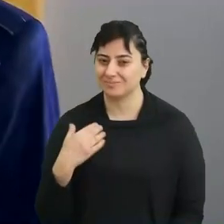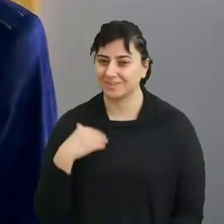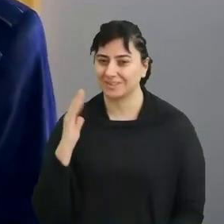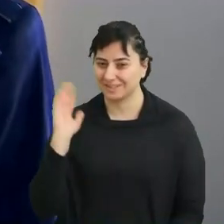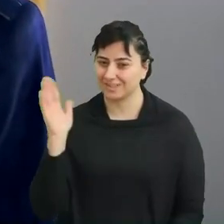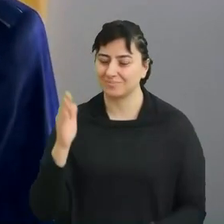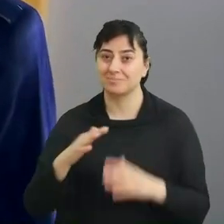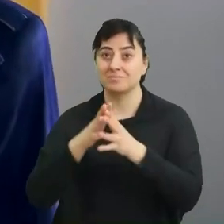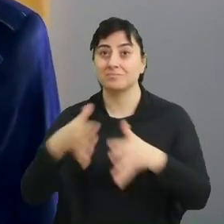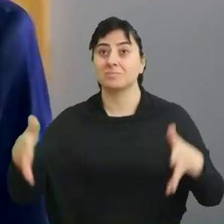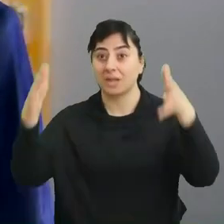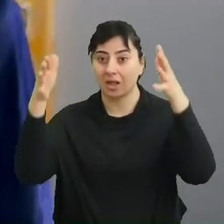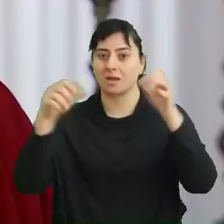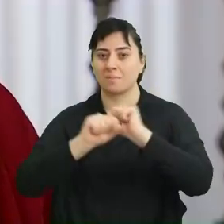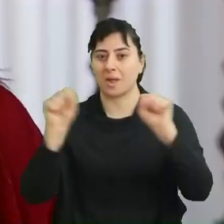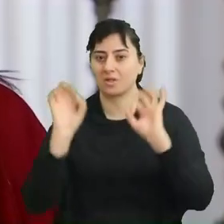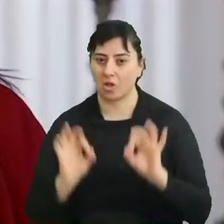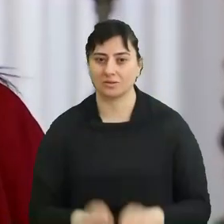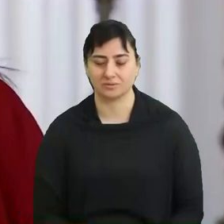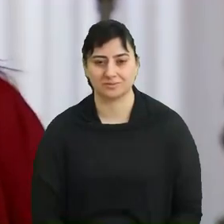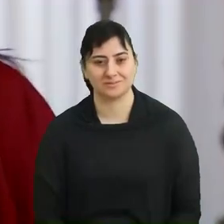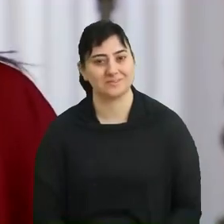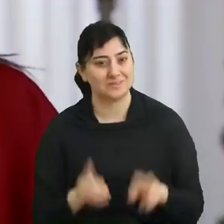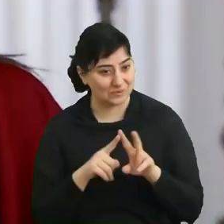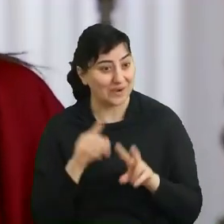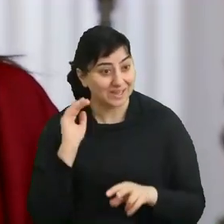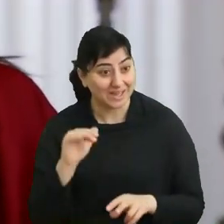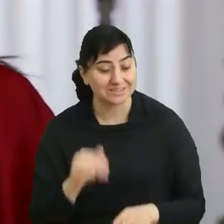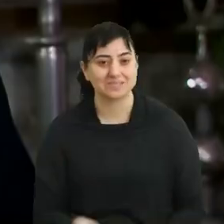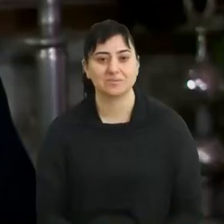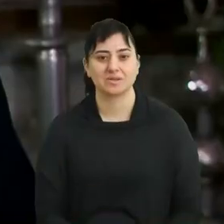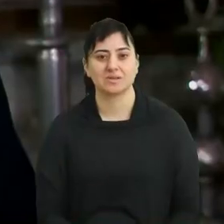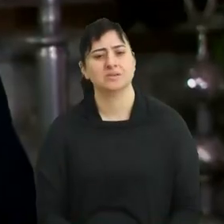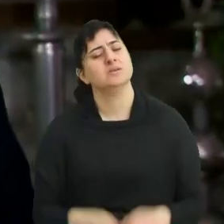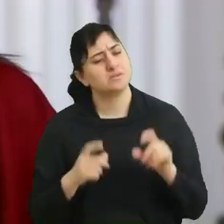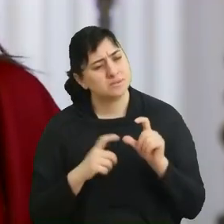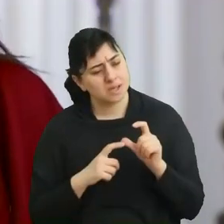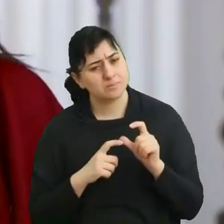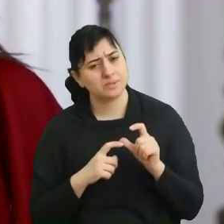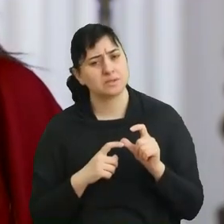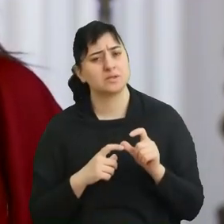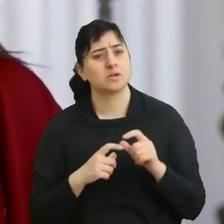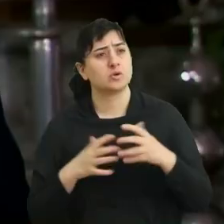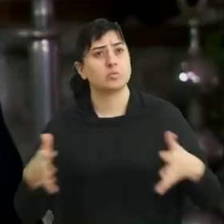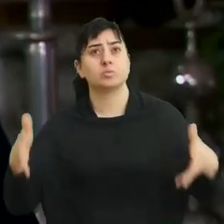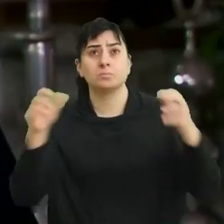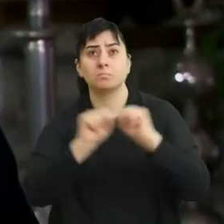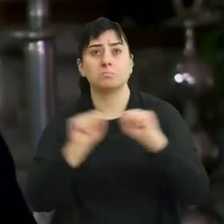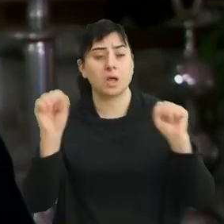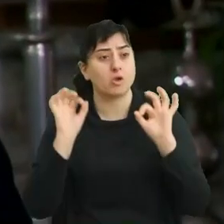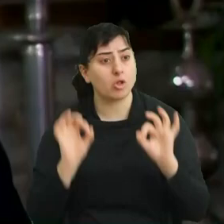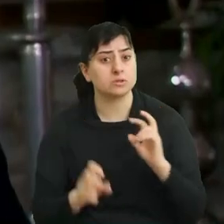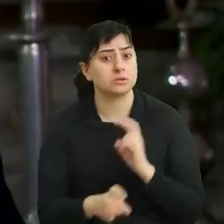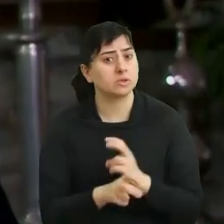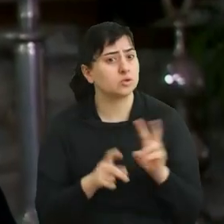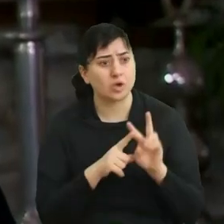şimdi gidip binayı patlatışına bırakacağız da. Nurhancığım da geliyor mu sizinle? Sefil, koca binayı patlatacak diyorum